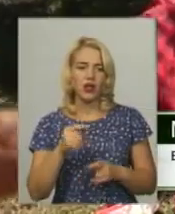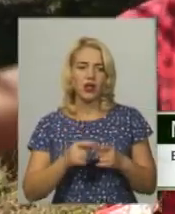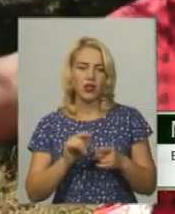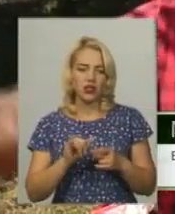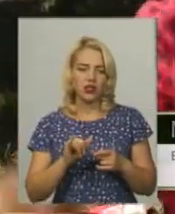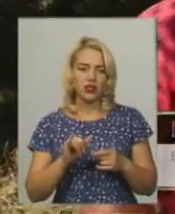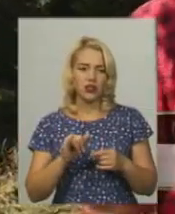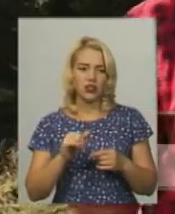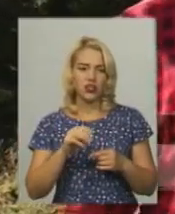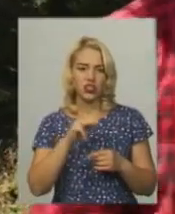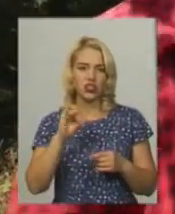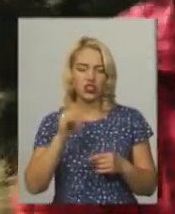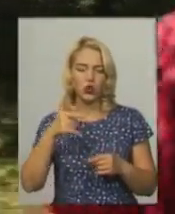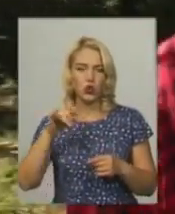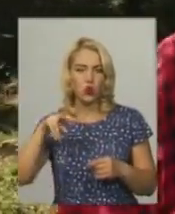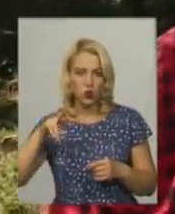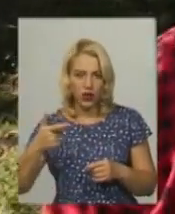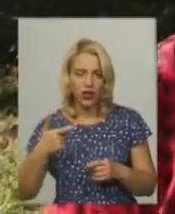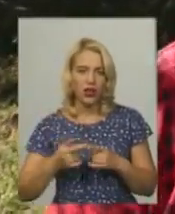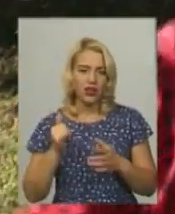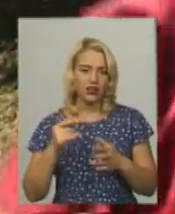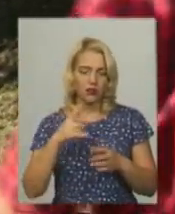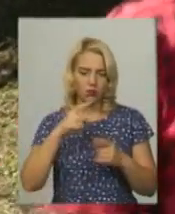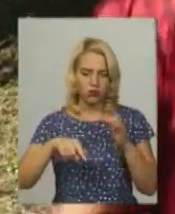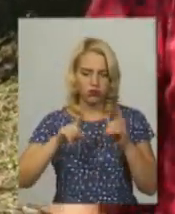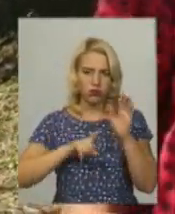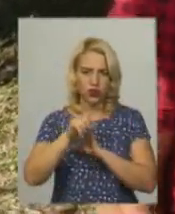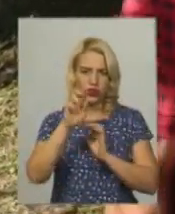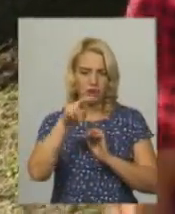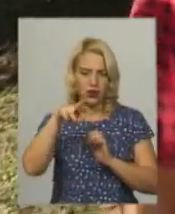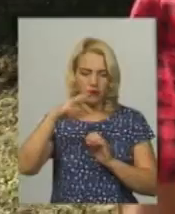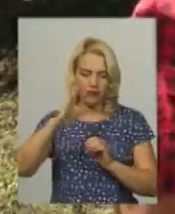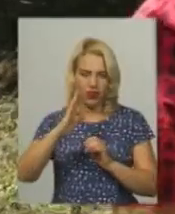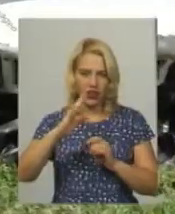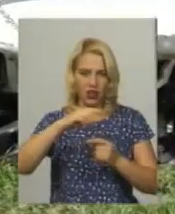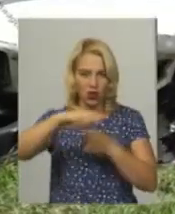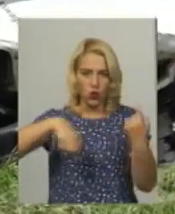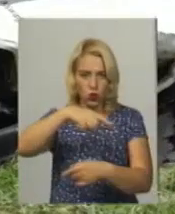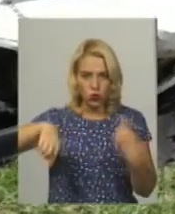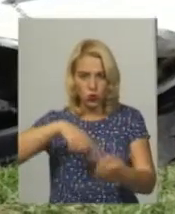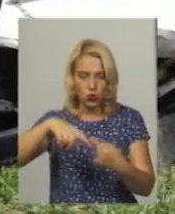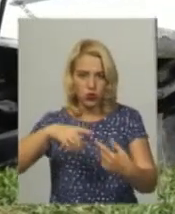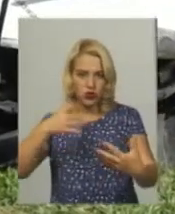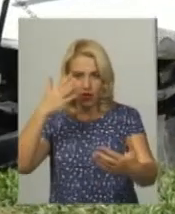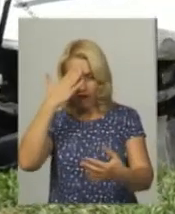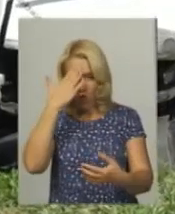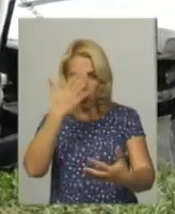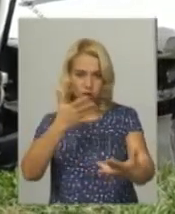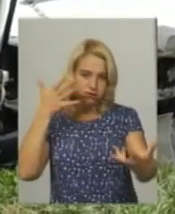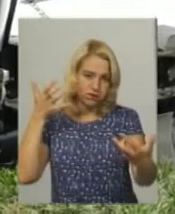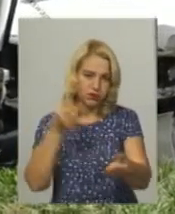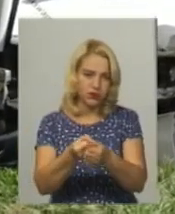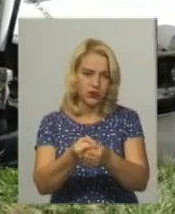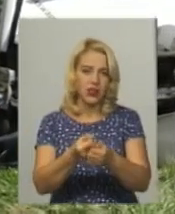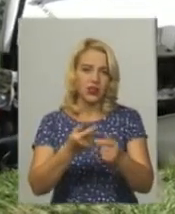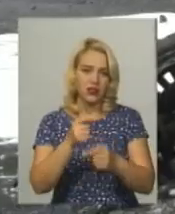обганяла справа, я ж по обочині. Його почало розкручувати, він мені вийшов навстрічу лоб-лоб. Він обганяв по правій стороні, по щебенки,